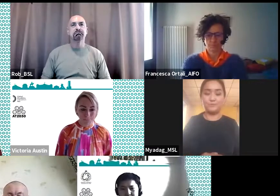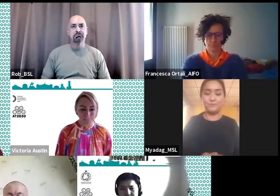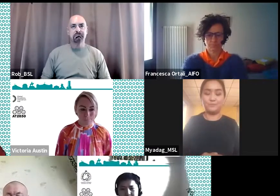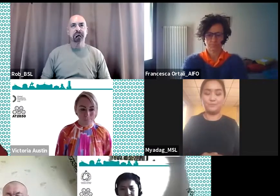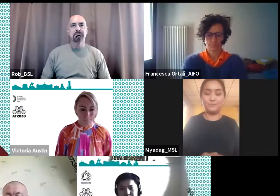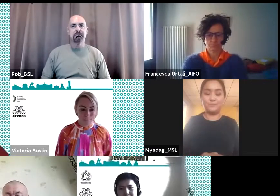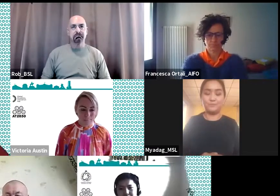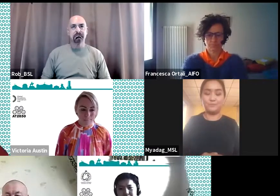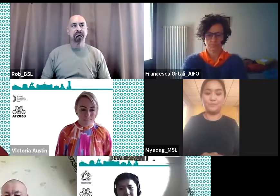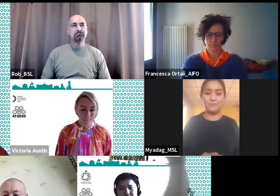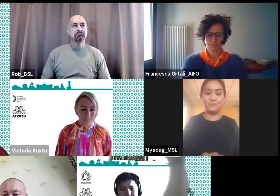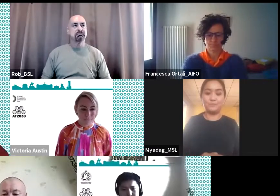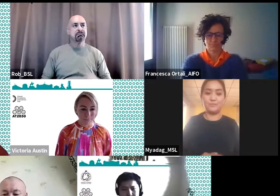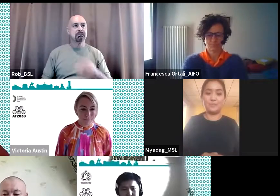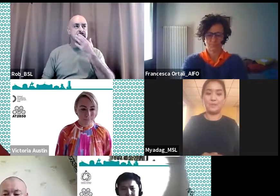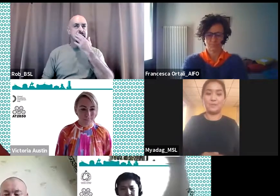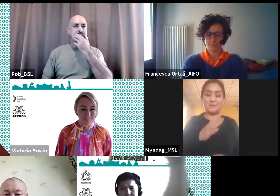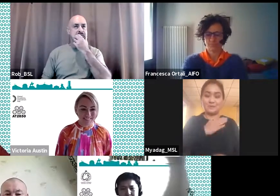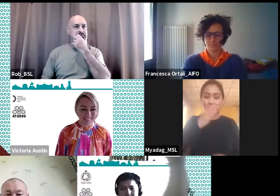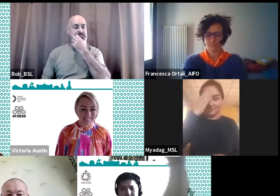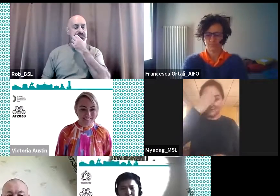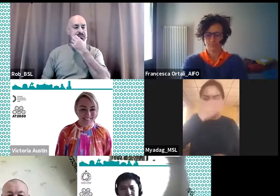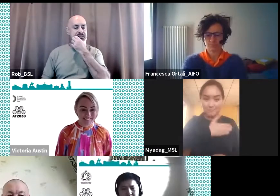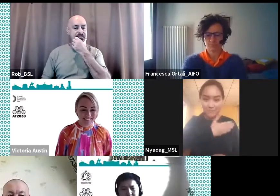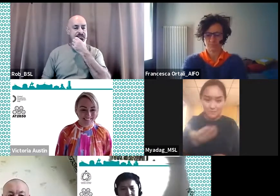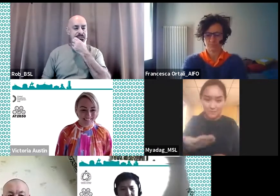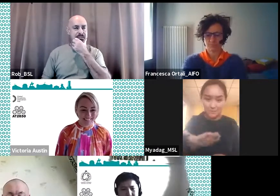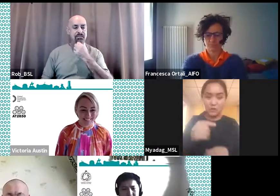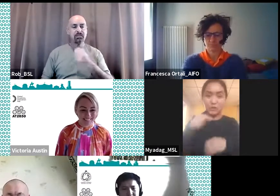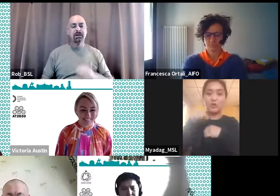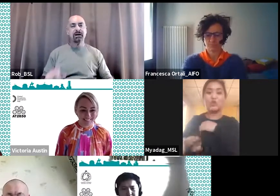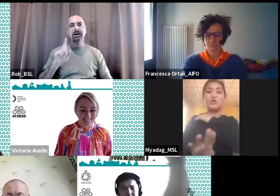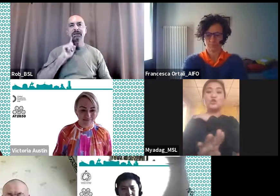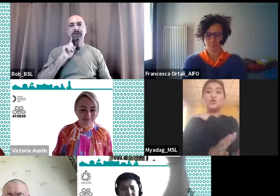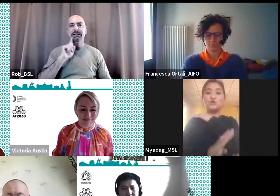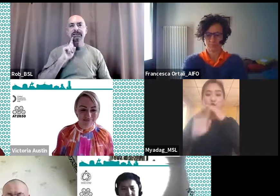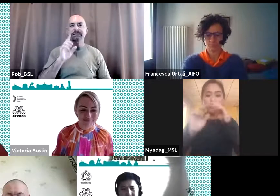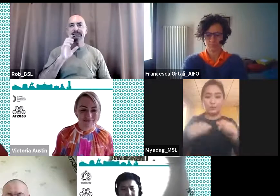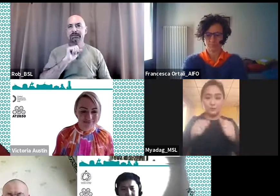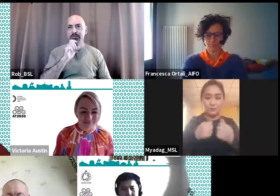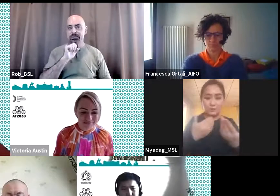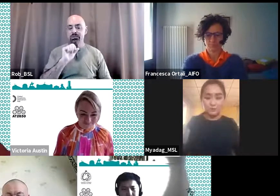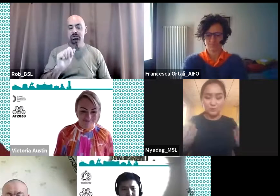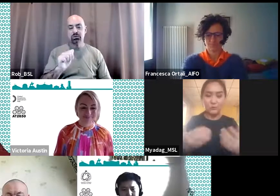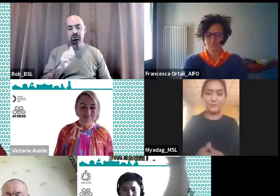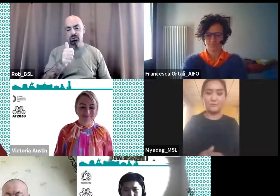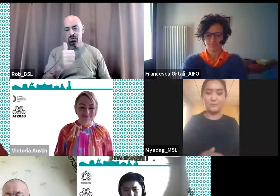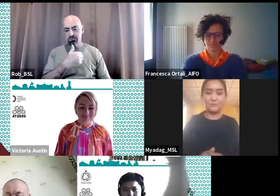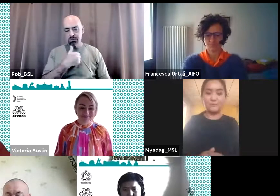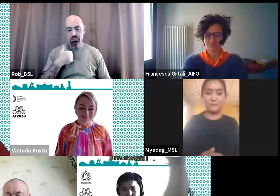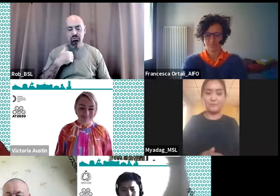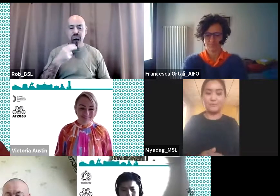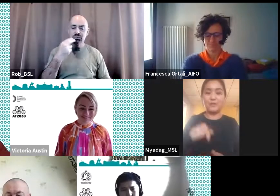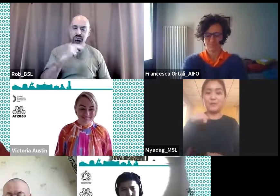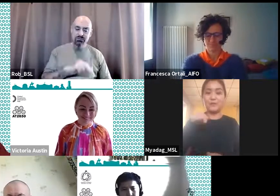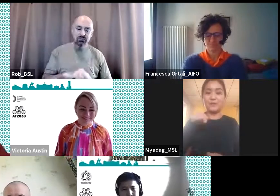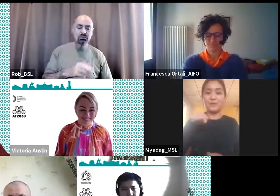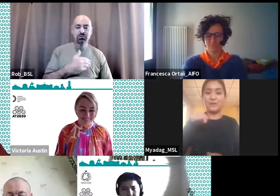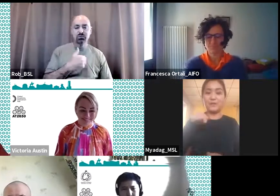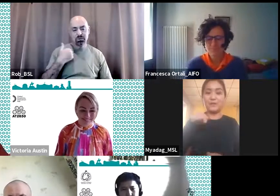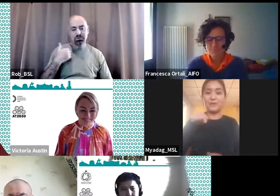Сайн байцгаана уу? Та бүхэнд өнөөдрийн мэндийг хүргэе. Өнөөдрийн энэ тайланд би судлаачийн